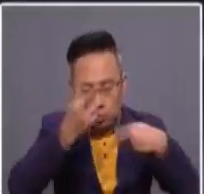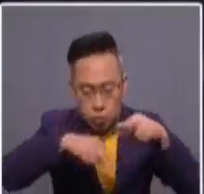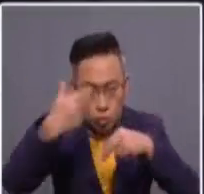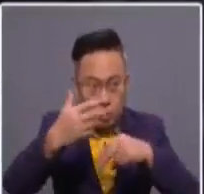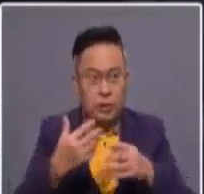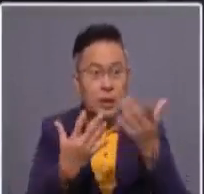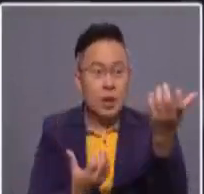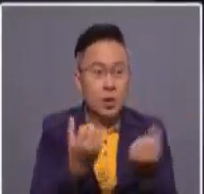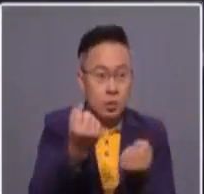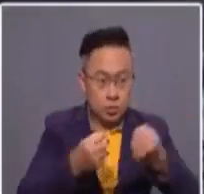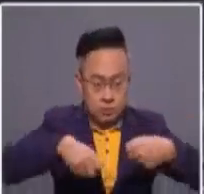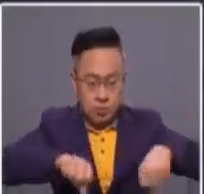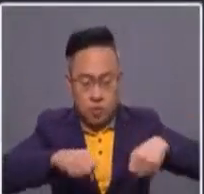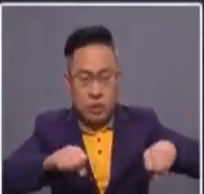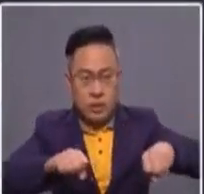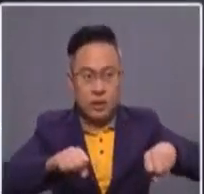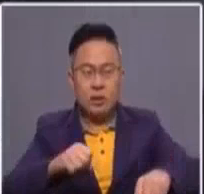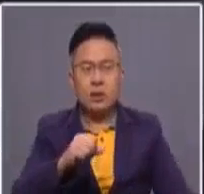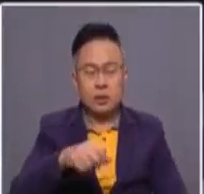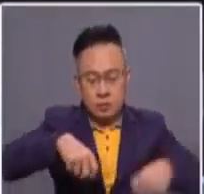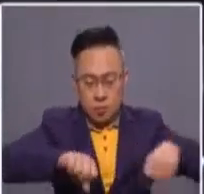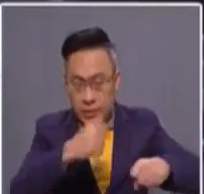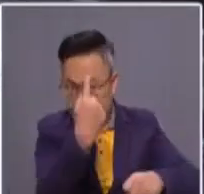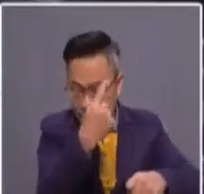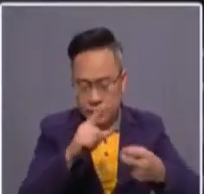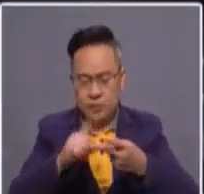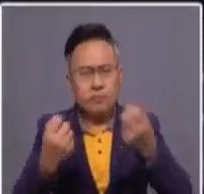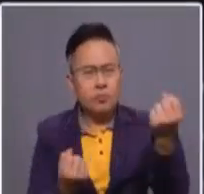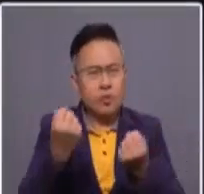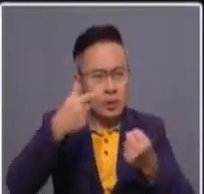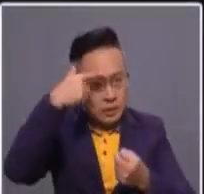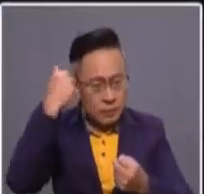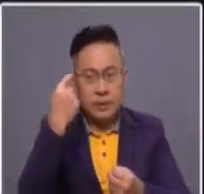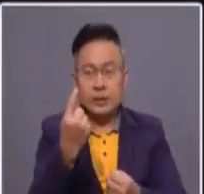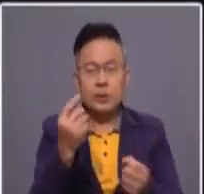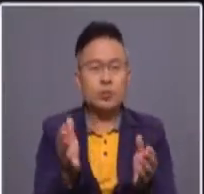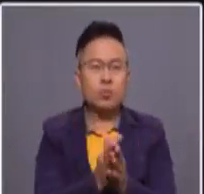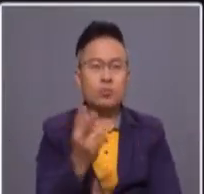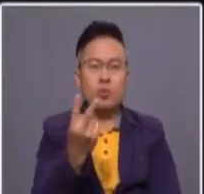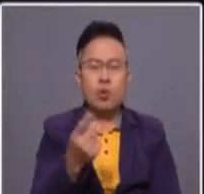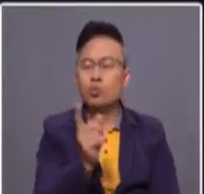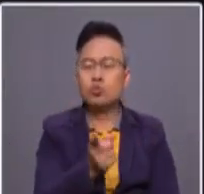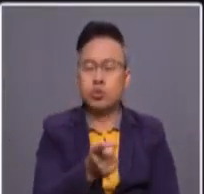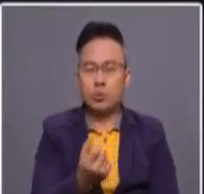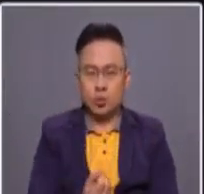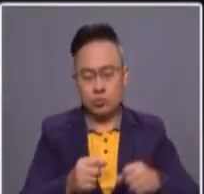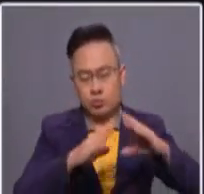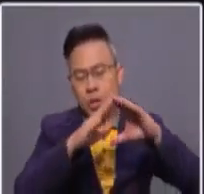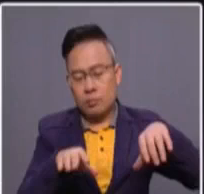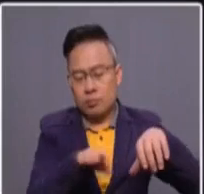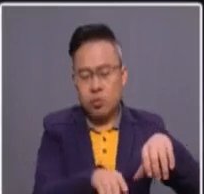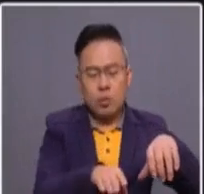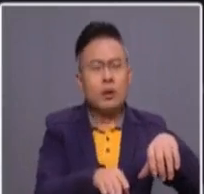2คันนี้เนี่ยพยานในที่เกิดเหตุบอกว่าจอดแบบนี้ทุกวันซึ่งเมื่อวันพุธร้านของนายเอกชัยซึ่งชื่อว่าเบสสป